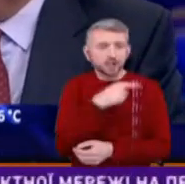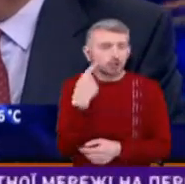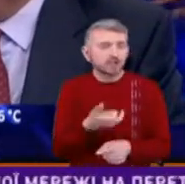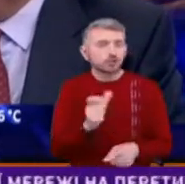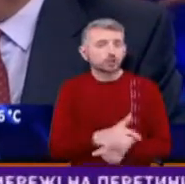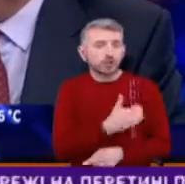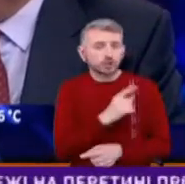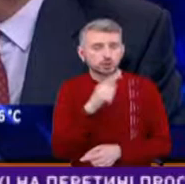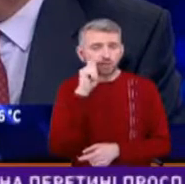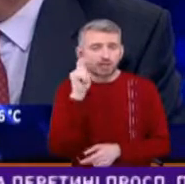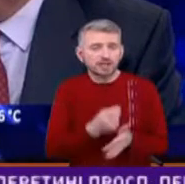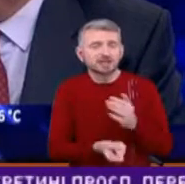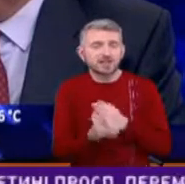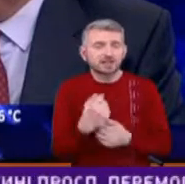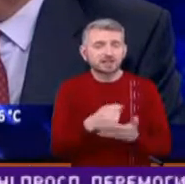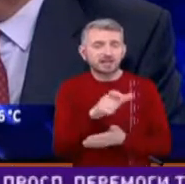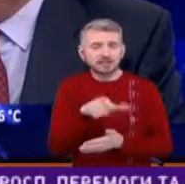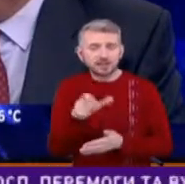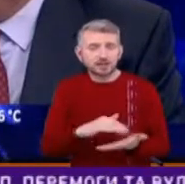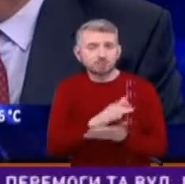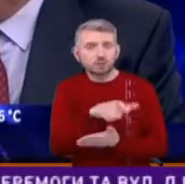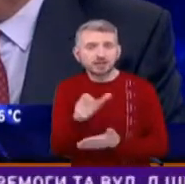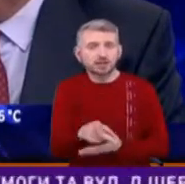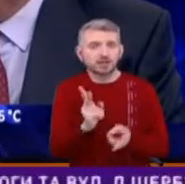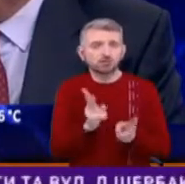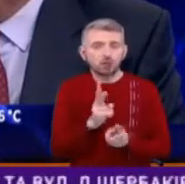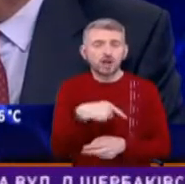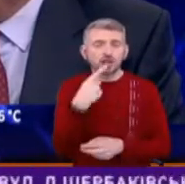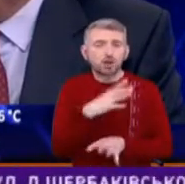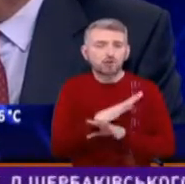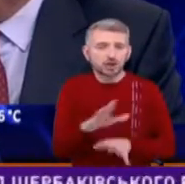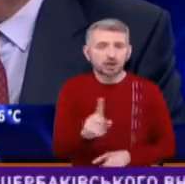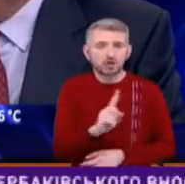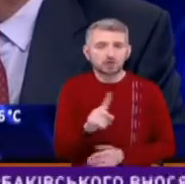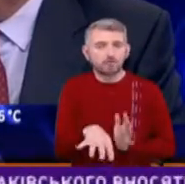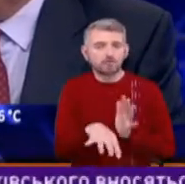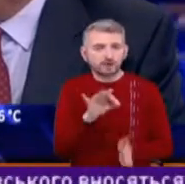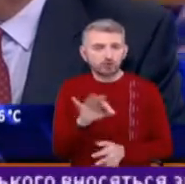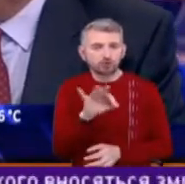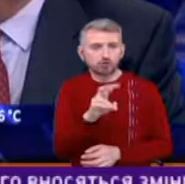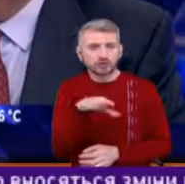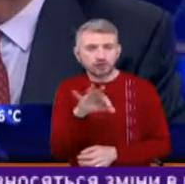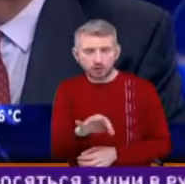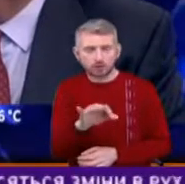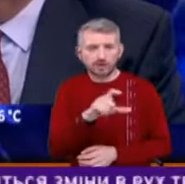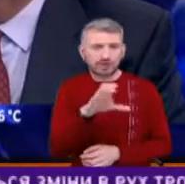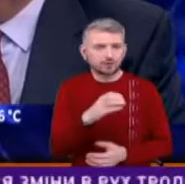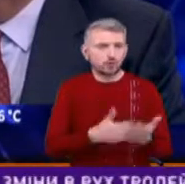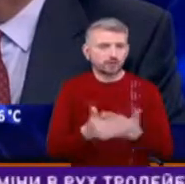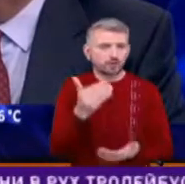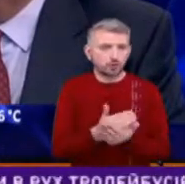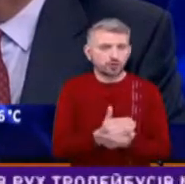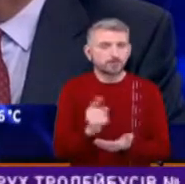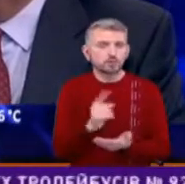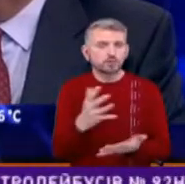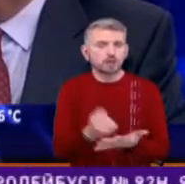хочуть, щоб в Україні з'явились кандидати і політики, які не говорили, що вибір щодо НАТО і ЄС остаточний. Щоб